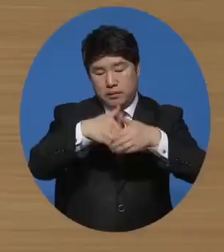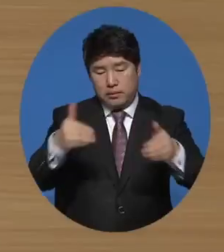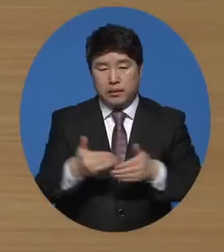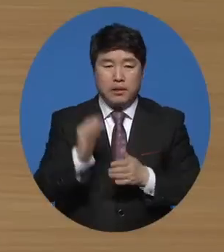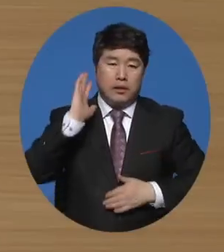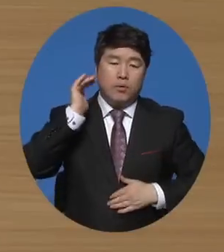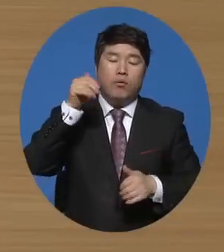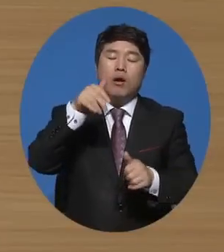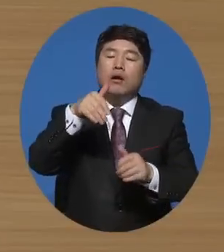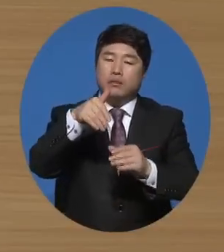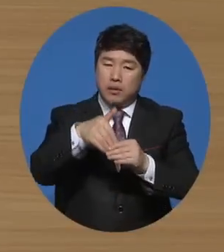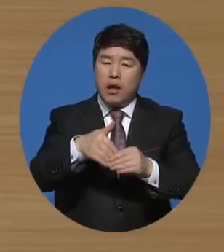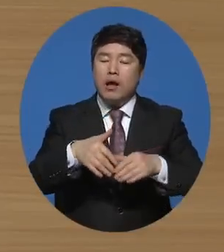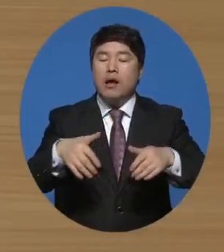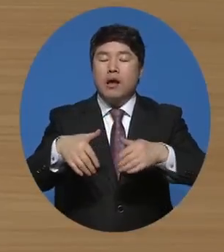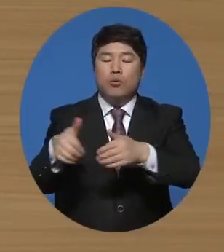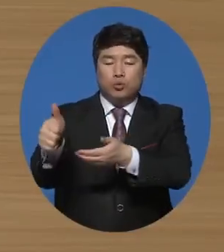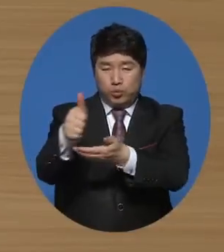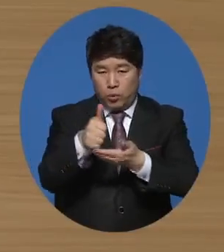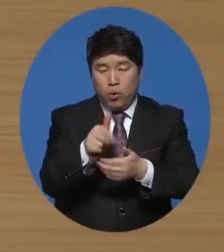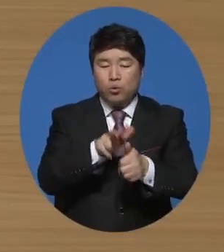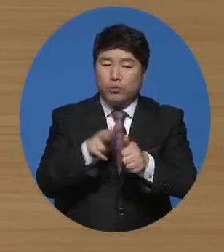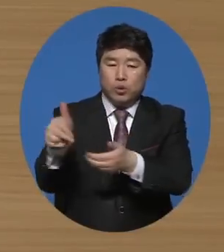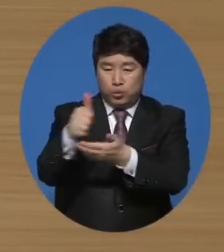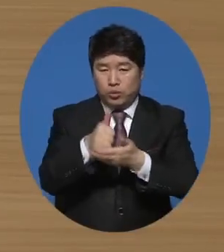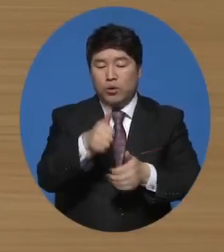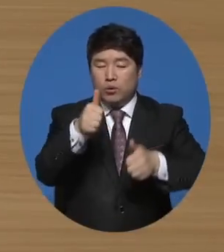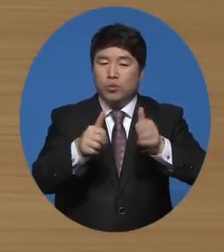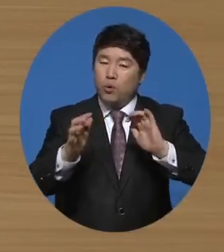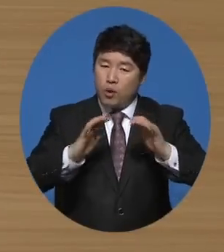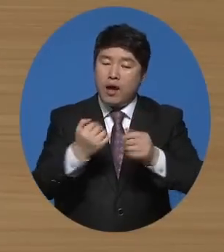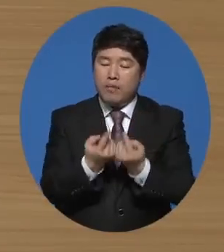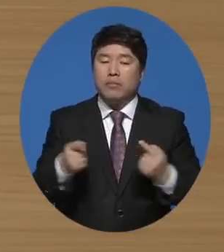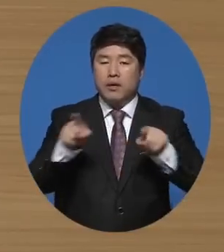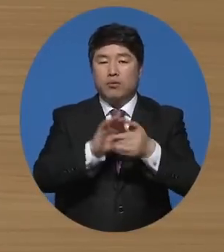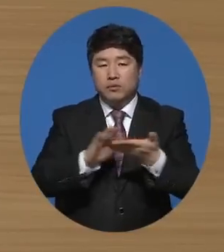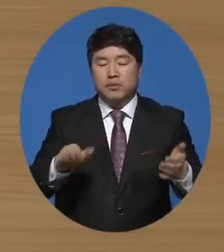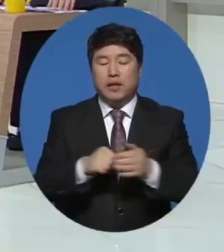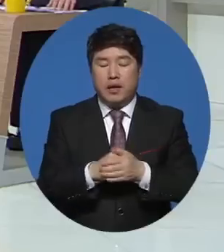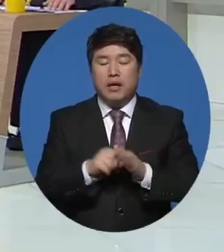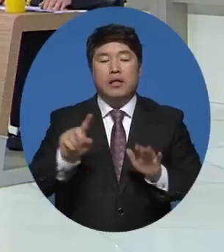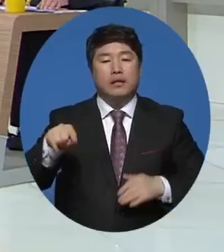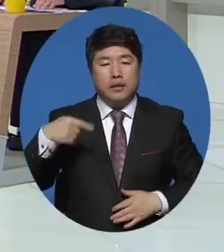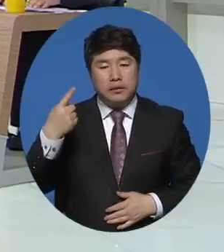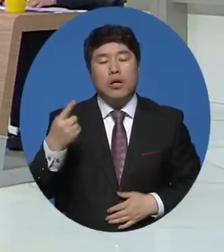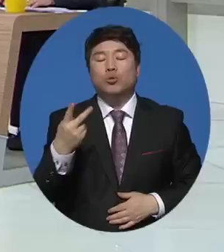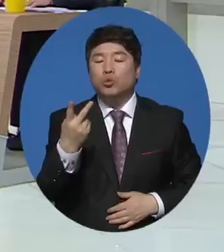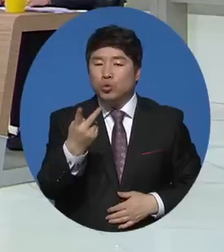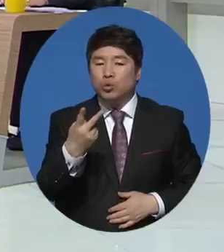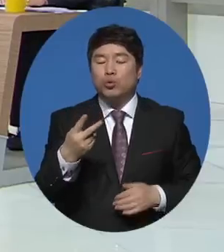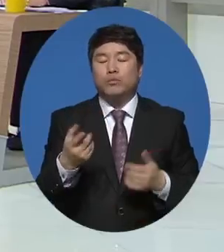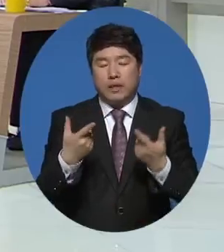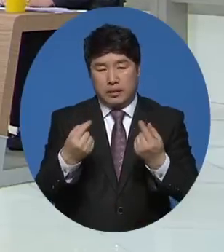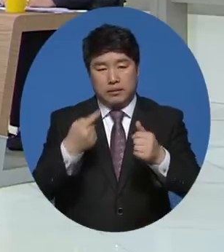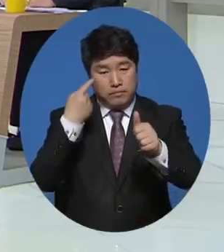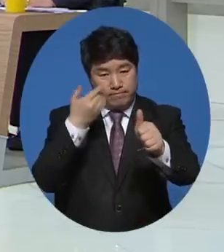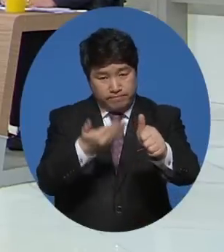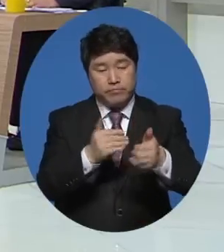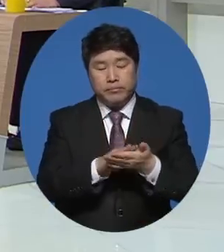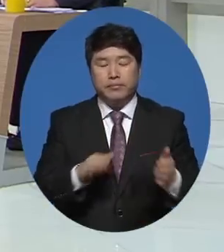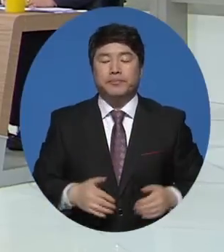대선 경선 후보 초청 토론으로 함께하고 있습니다이어서 다시 두 후보에게 공통으로 드리는